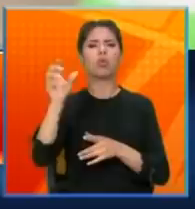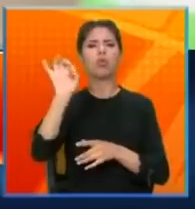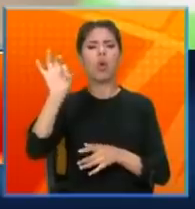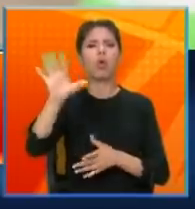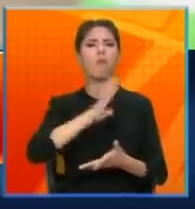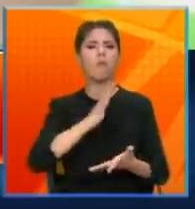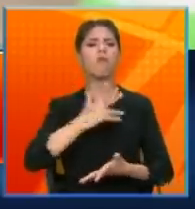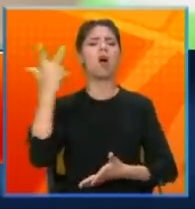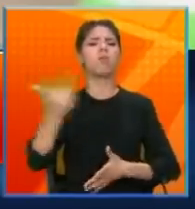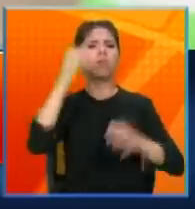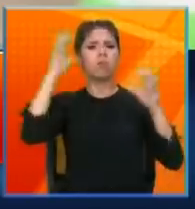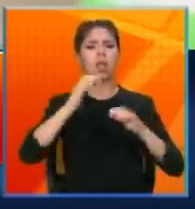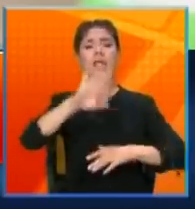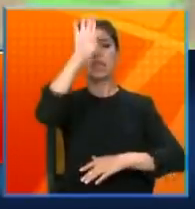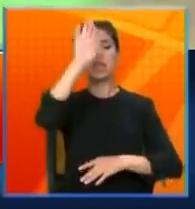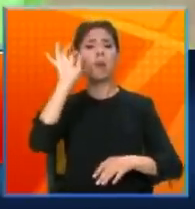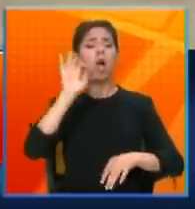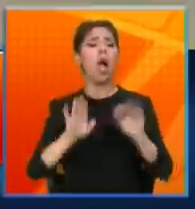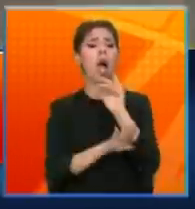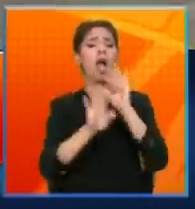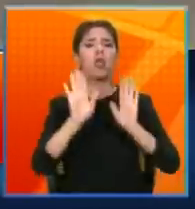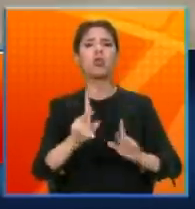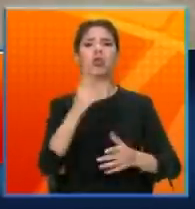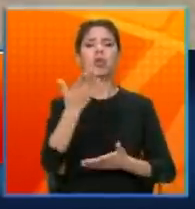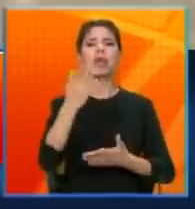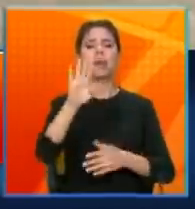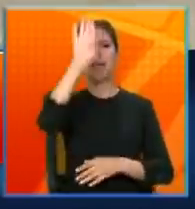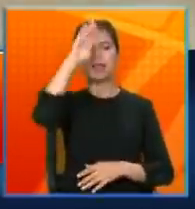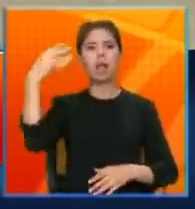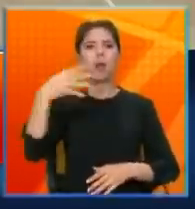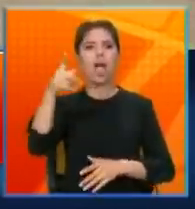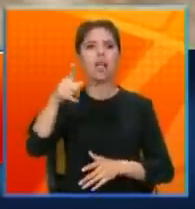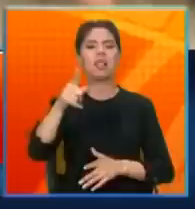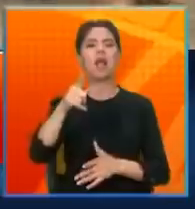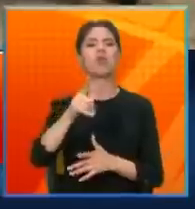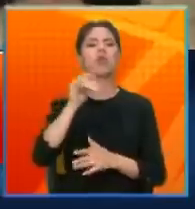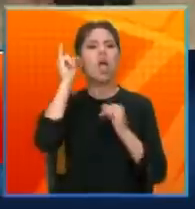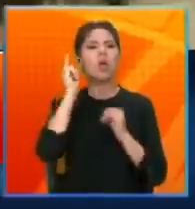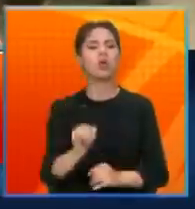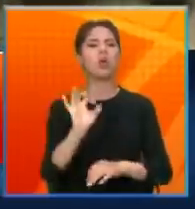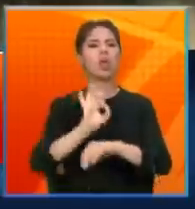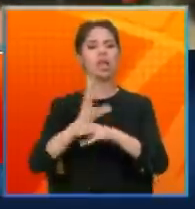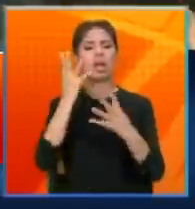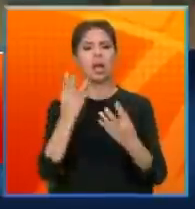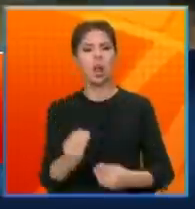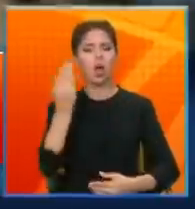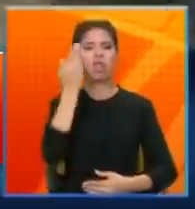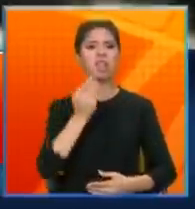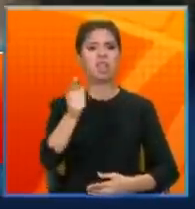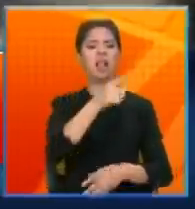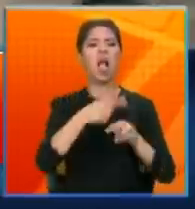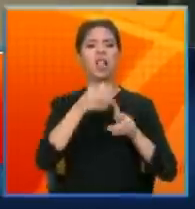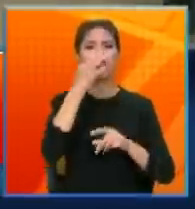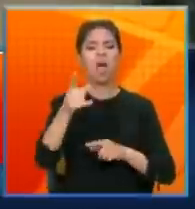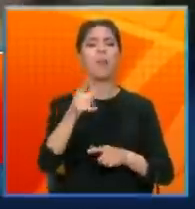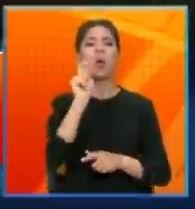çok şiddetli bir sağanak. Megakent'te bir anda hayat durdu ama Esenyurt'ta duran hayat beraberinde korkunç sahneleri de getirdi. İzledik hep birlikte. ATV